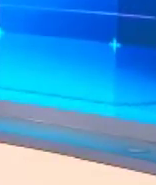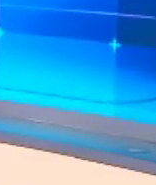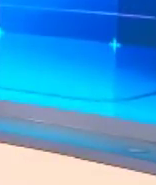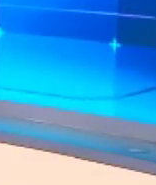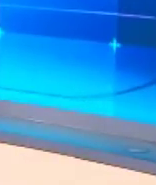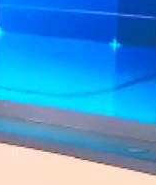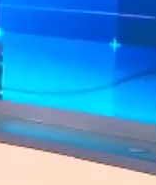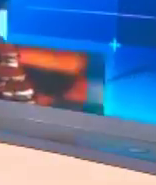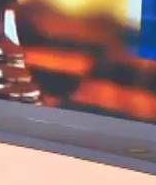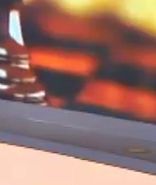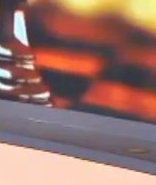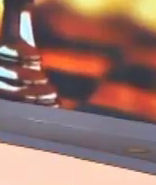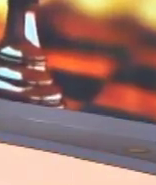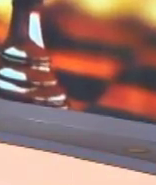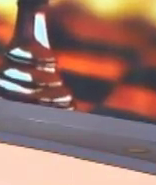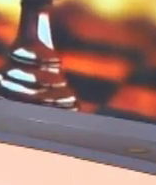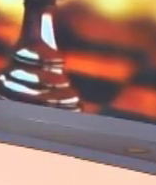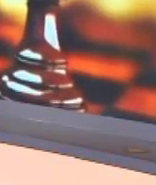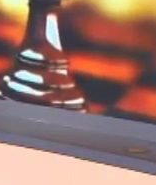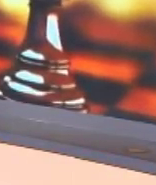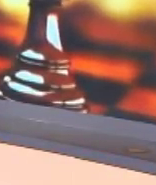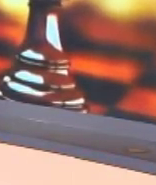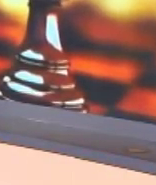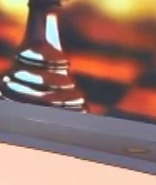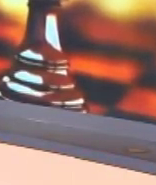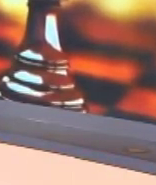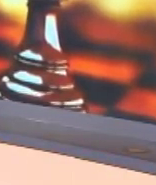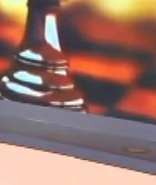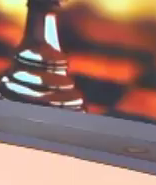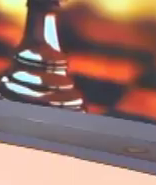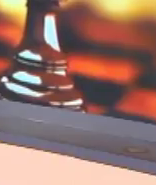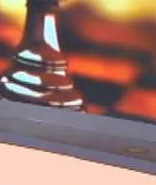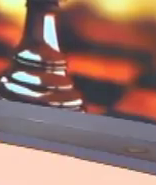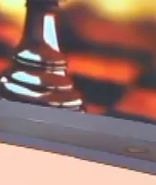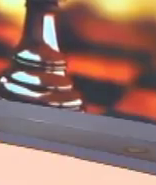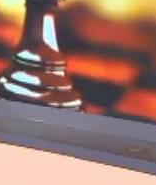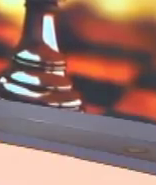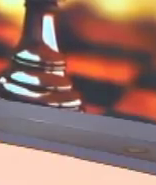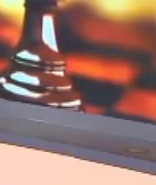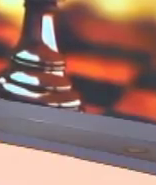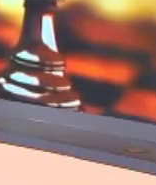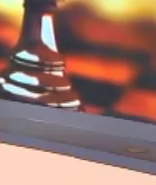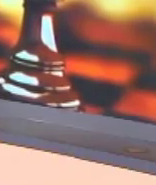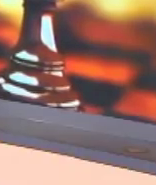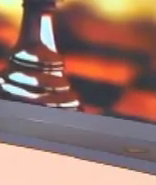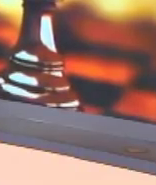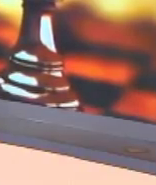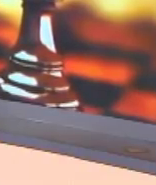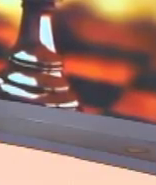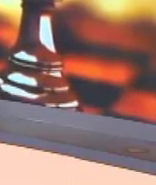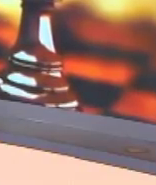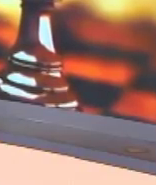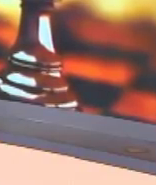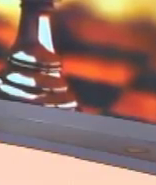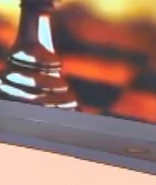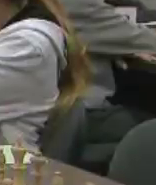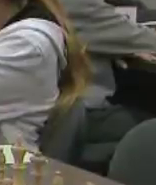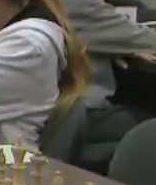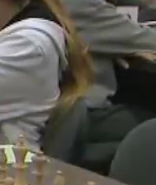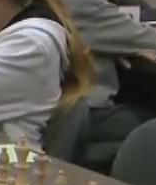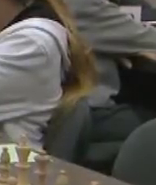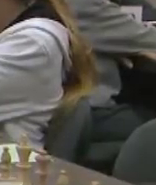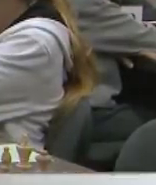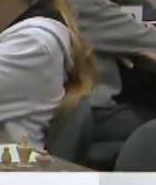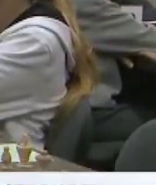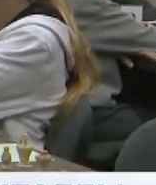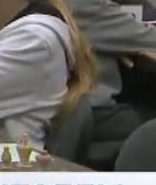Алматыда шахматтан әйелдер арасында қала біріншілігі аяқталды. Бұл жарысты жергілікті тұрғындар көп күтті. Бірнеше жылдан кейін қайта жалғасын тапқан Алматы чемпионаты